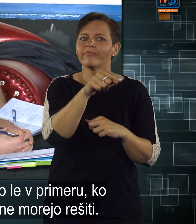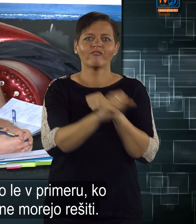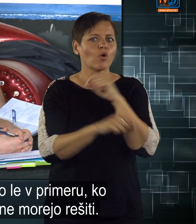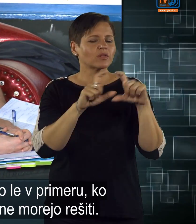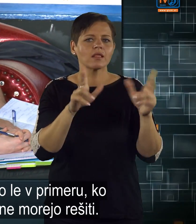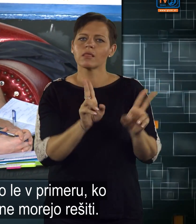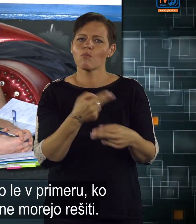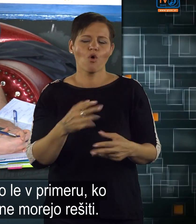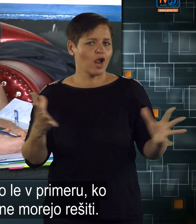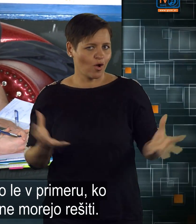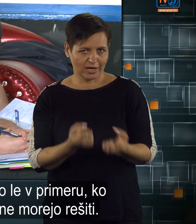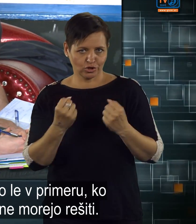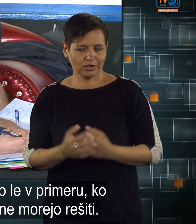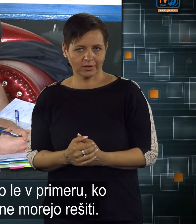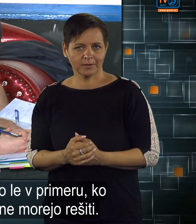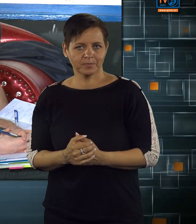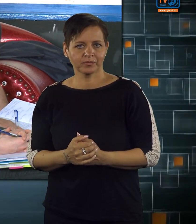rešiti.